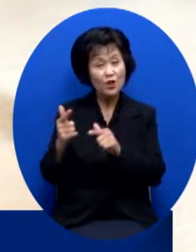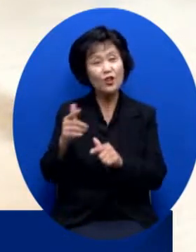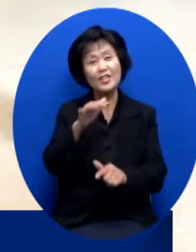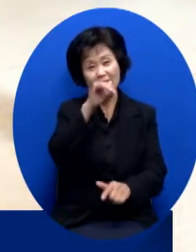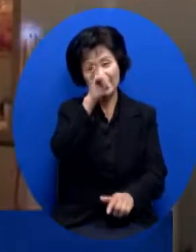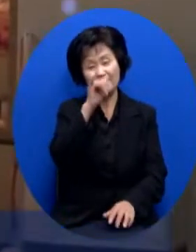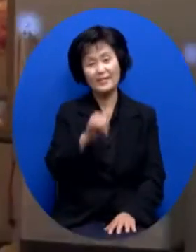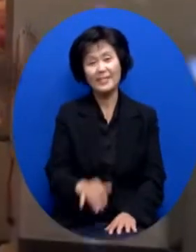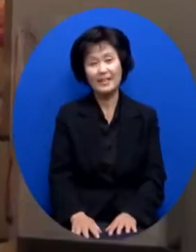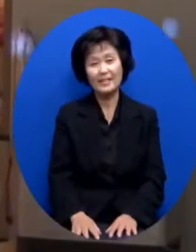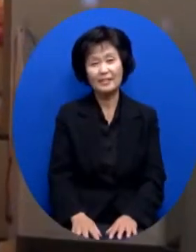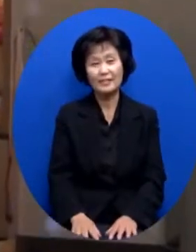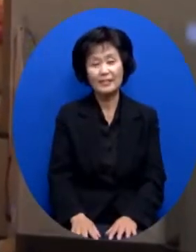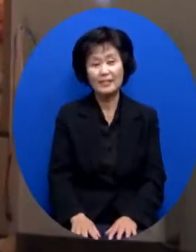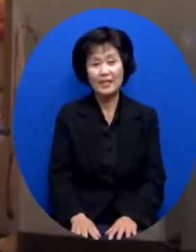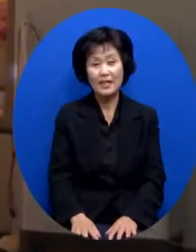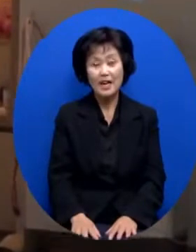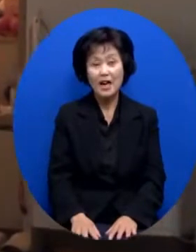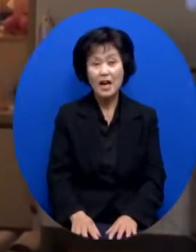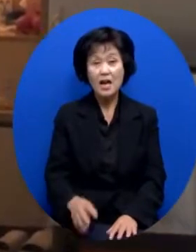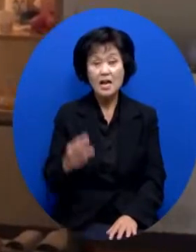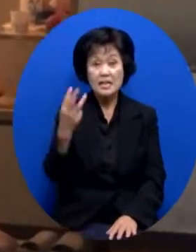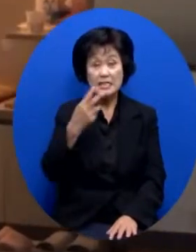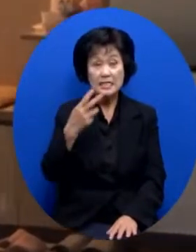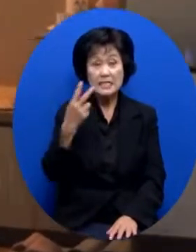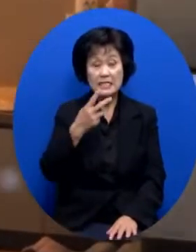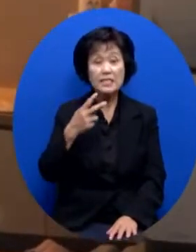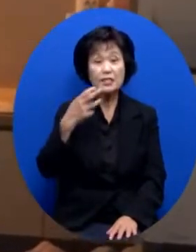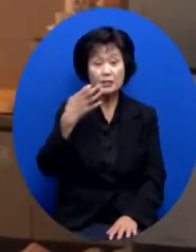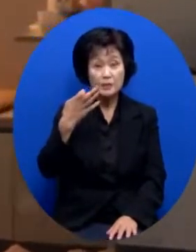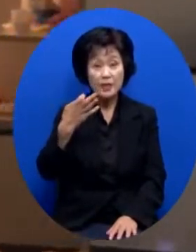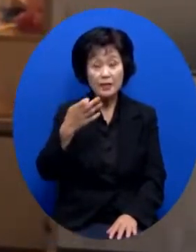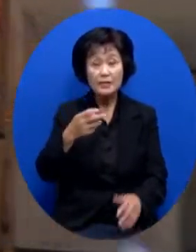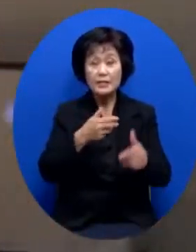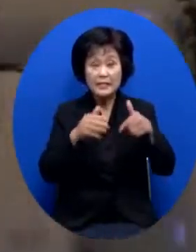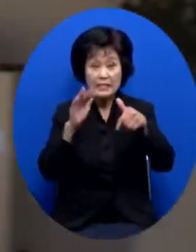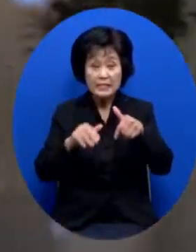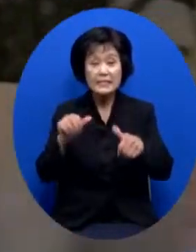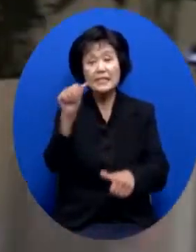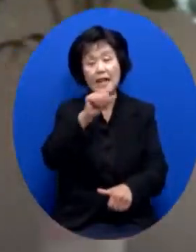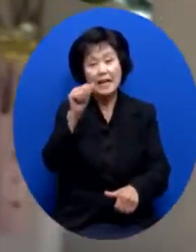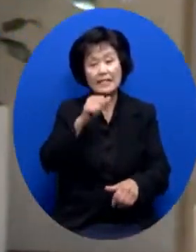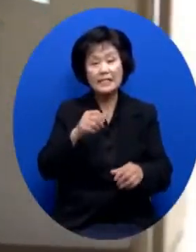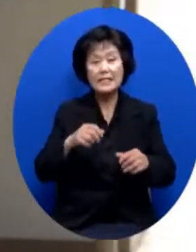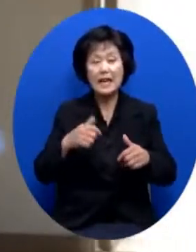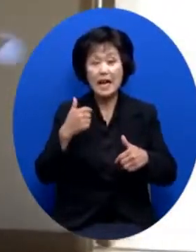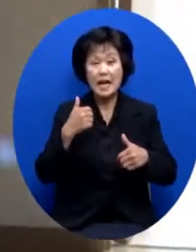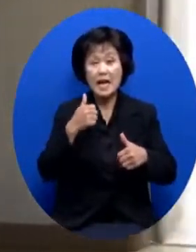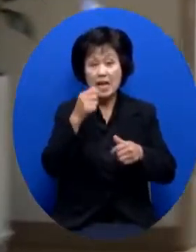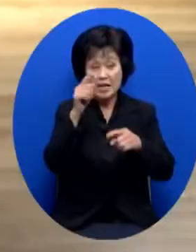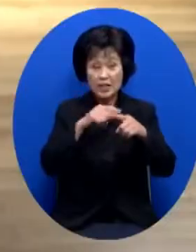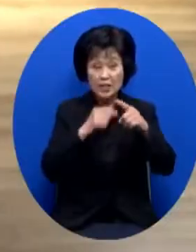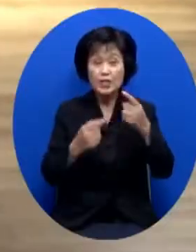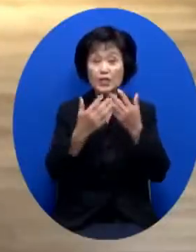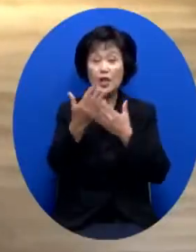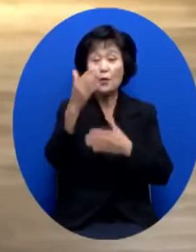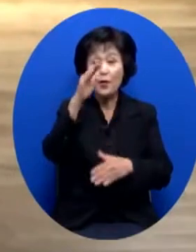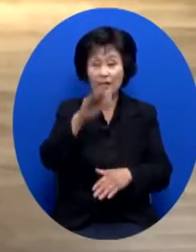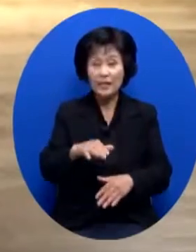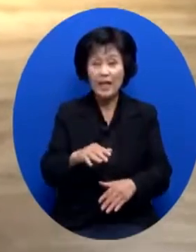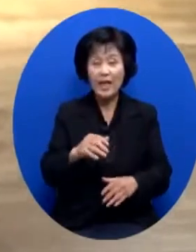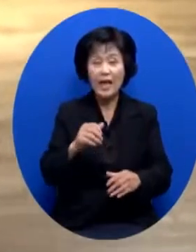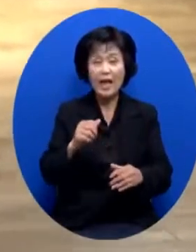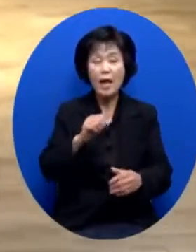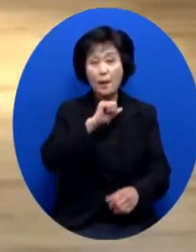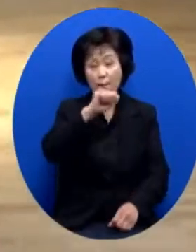않을까요? 지난 2014년 인천 아시아게임 메달 3관왕을 달성한 최문정 선수. 최 선수는